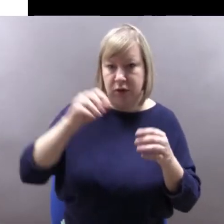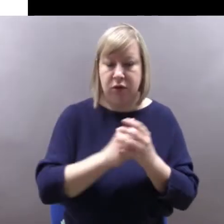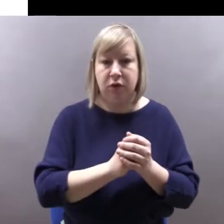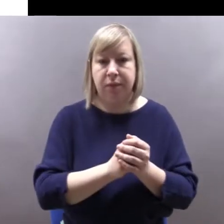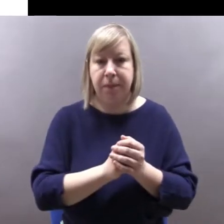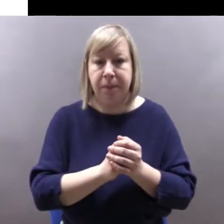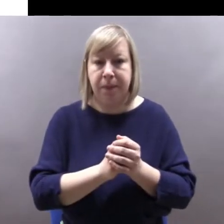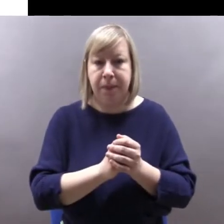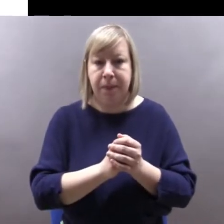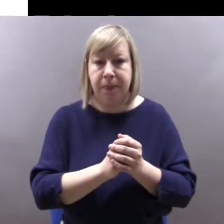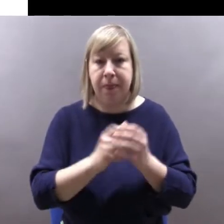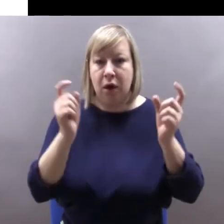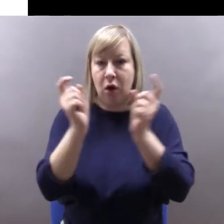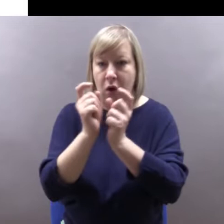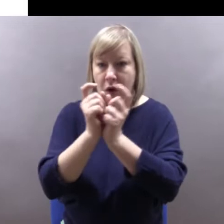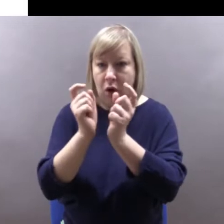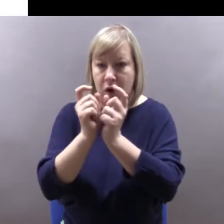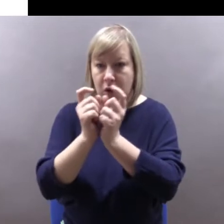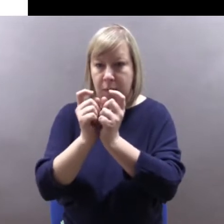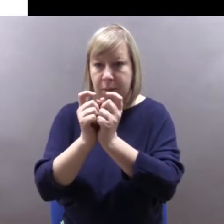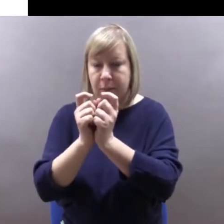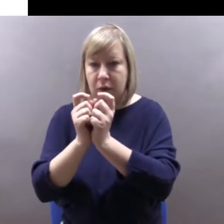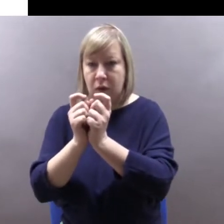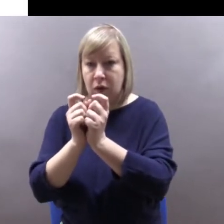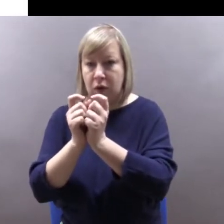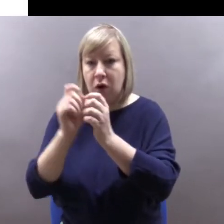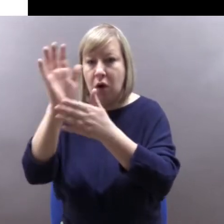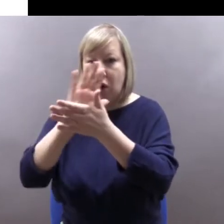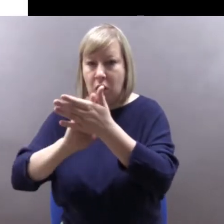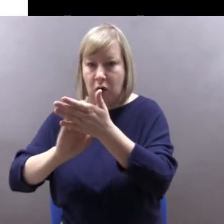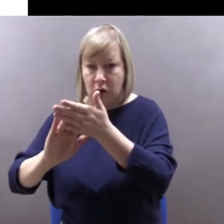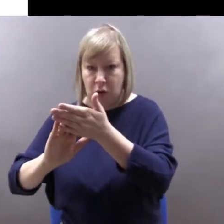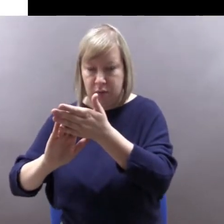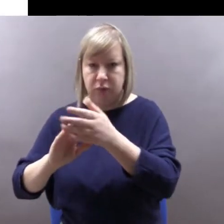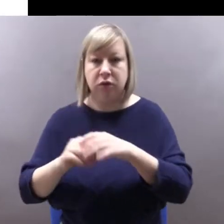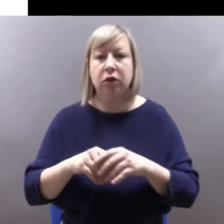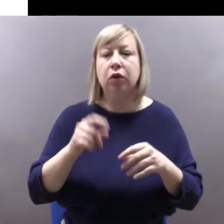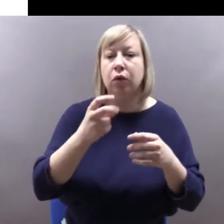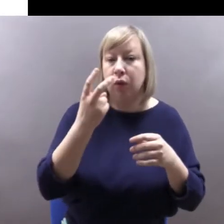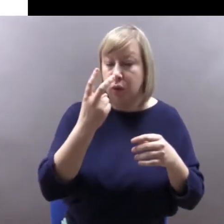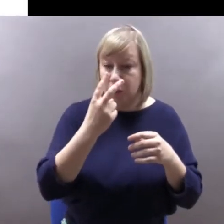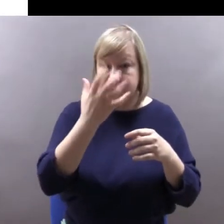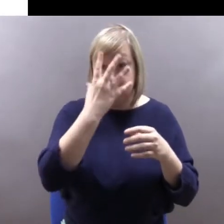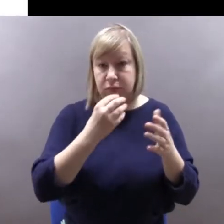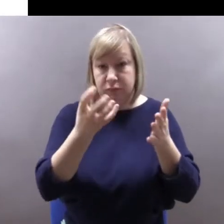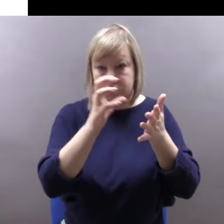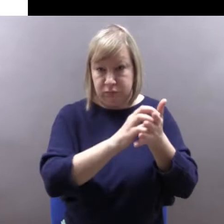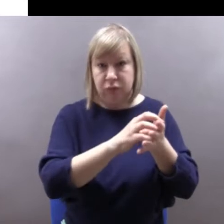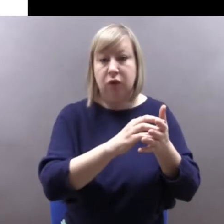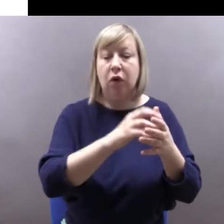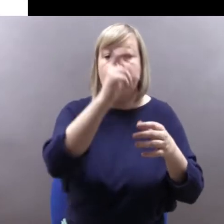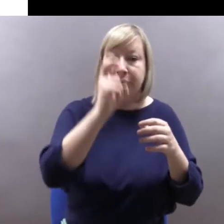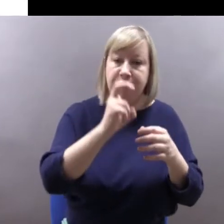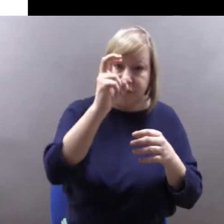jest piktogram schody między piętrami, schody po prostu, podnośnik, pojedynczy schodek, wysoki